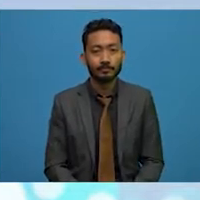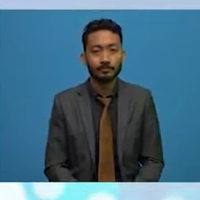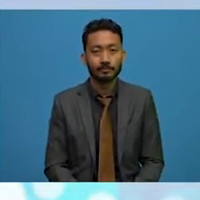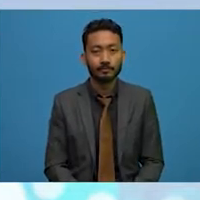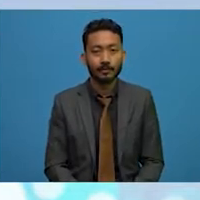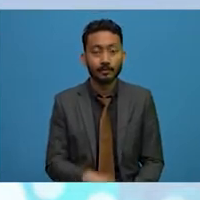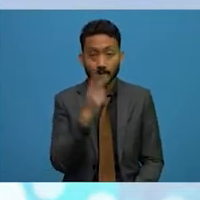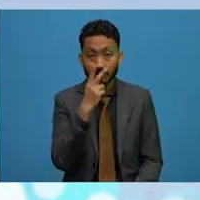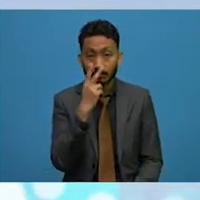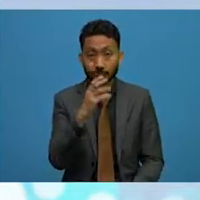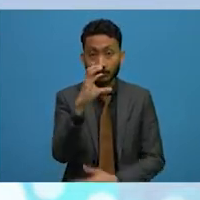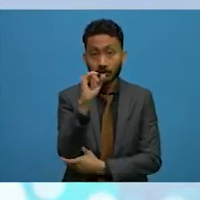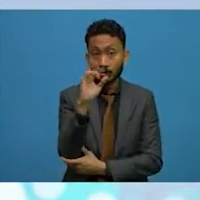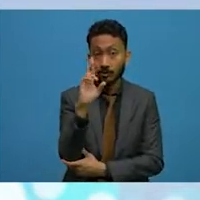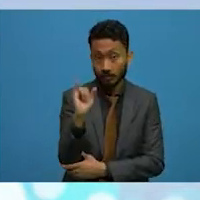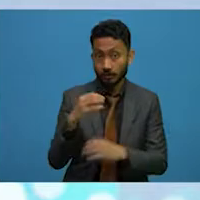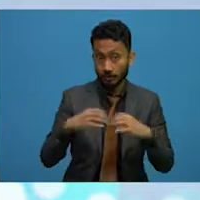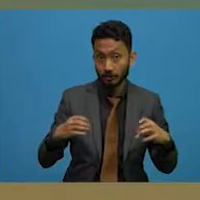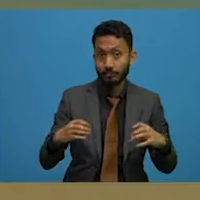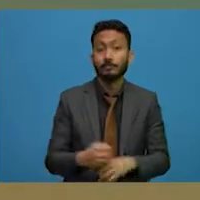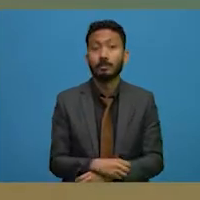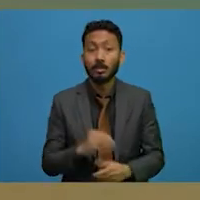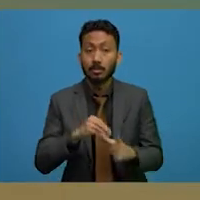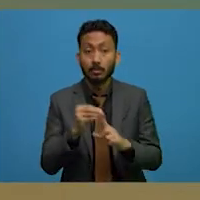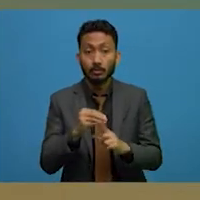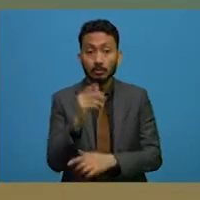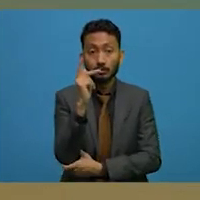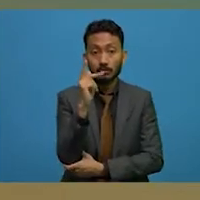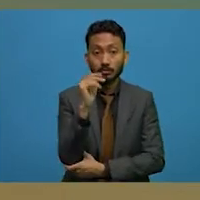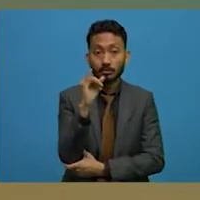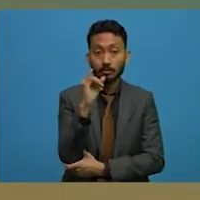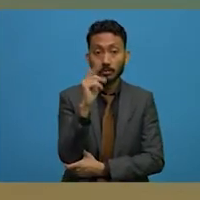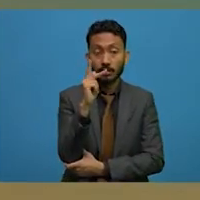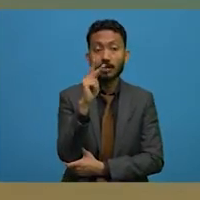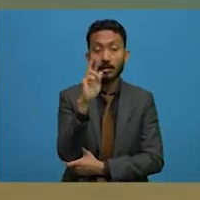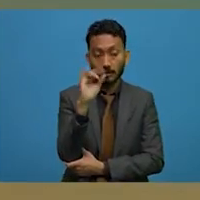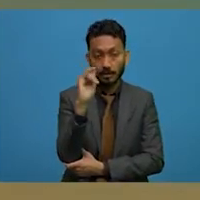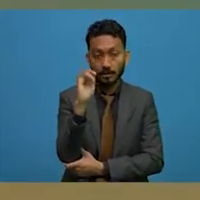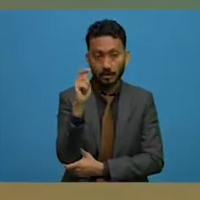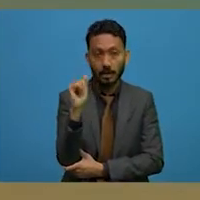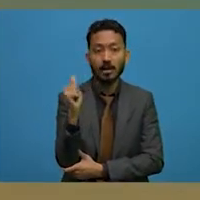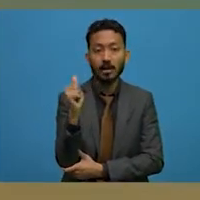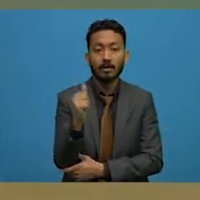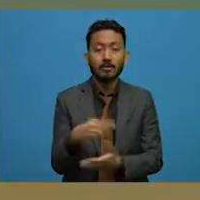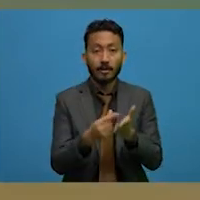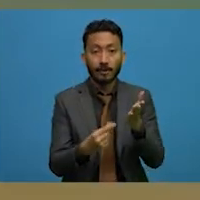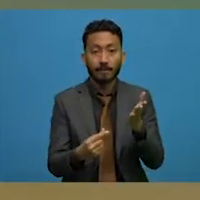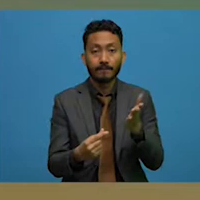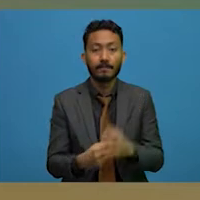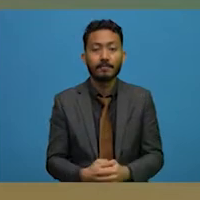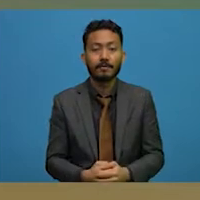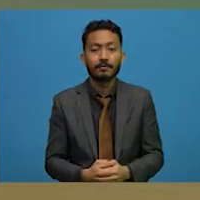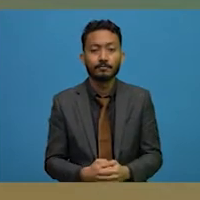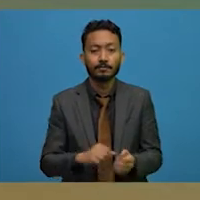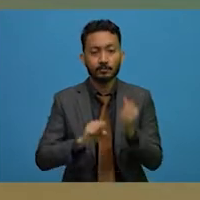pada ciri-ciri atau kriteria grafik. Antaranya ialah sumber grafik,